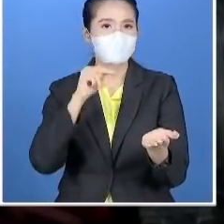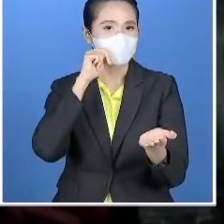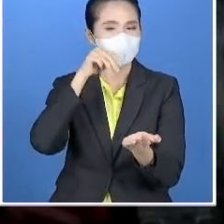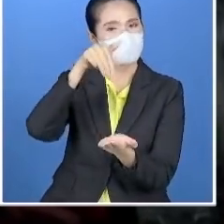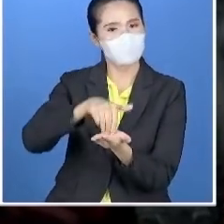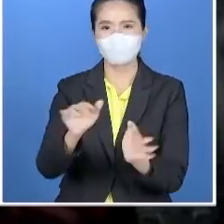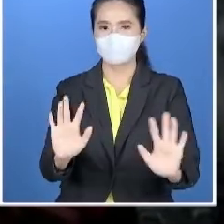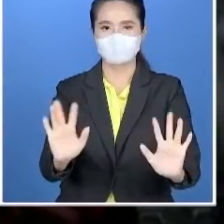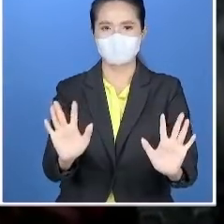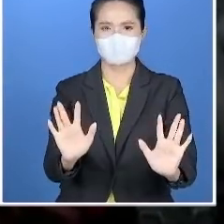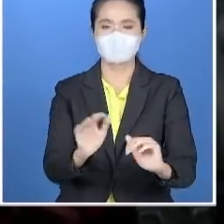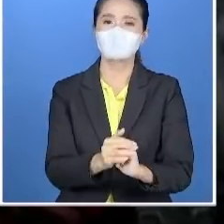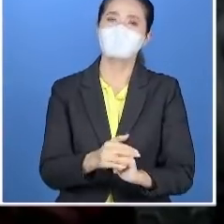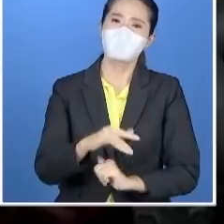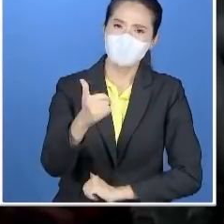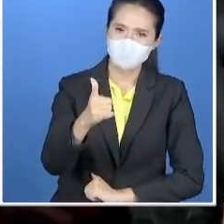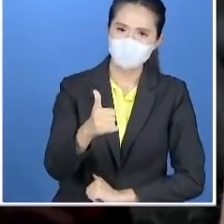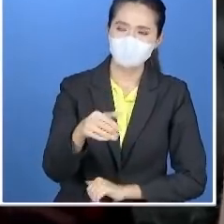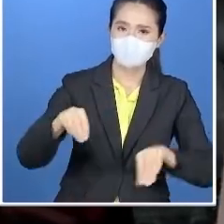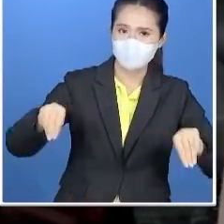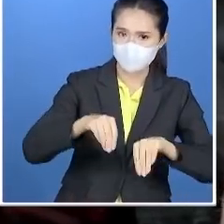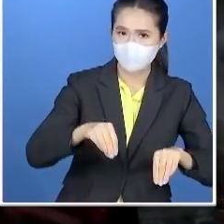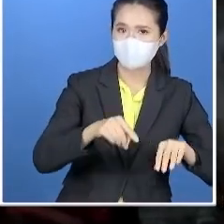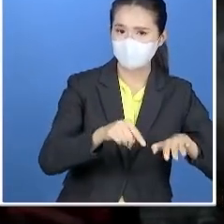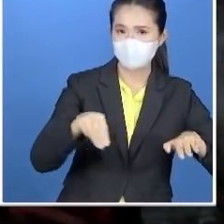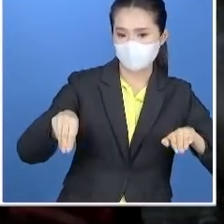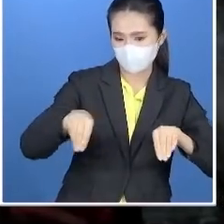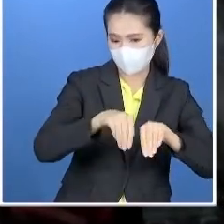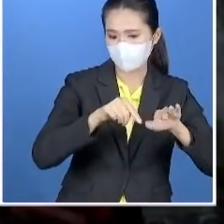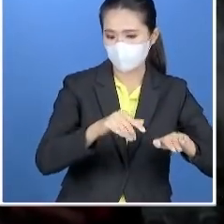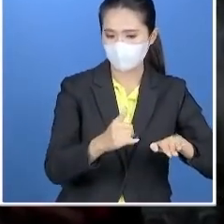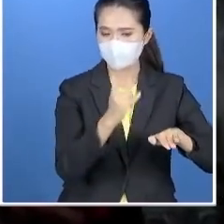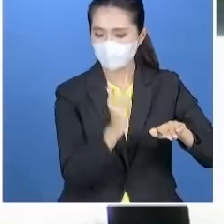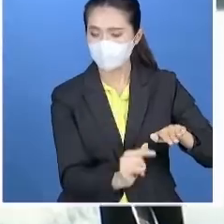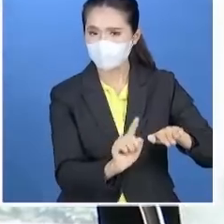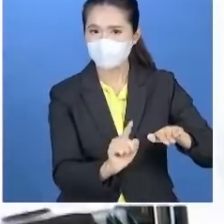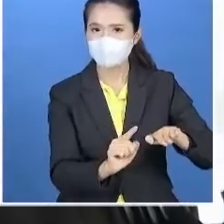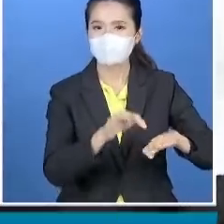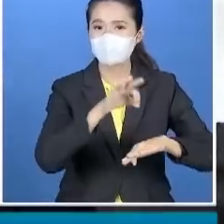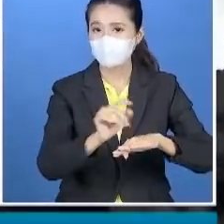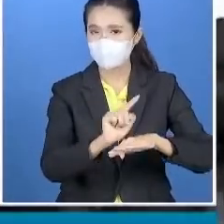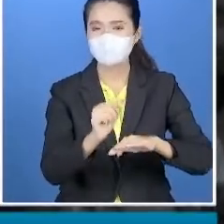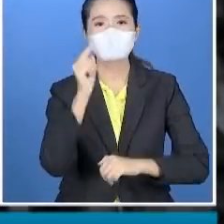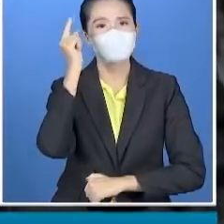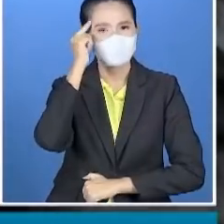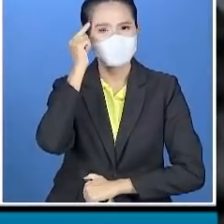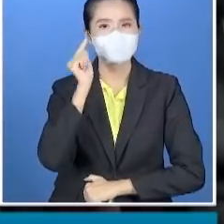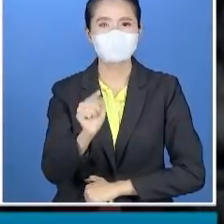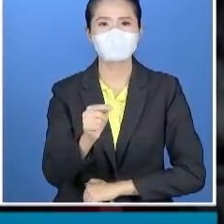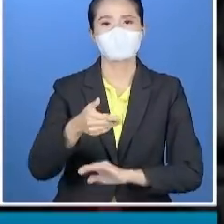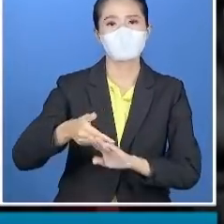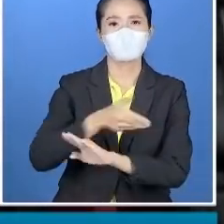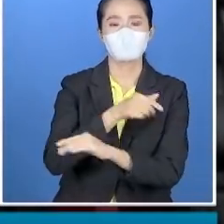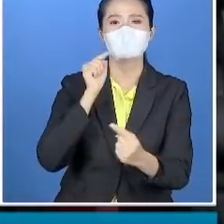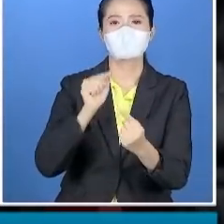งกลางแม่น้ำเจ้าพระยาอาจจะเป็นถัดใกล้ๆฝั่งเข้ามาหน่อยแล้วถ้าถามว่าเป็นจุดไหนคาดการว่าน่าจะเป็นก่อน